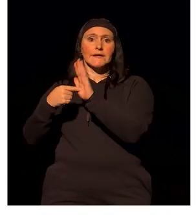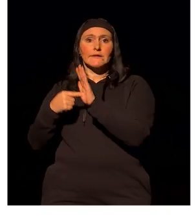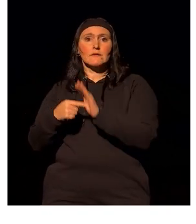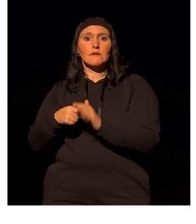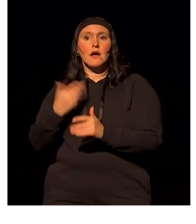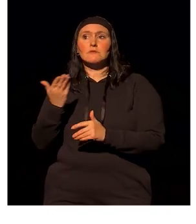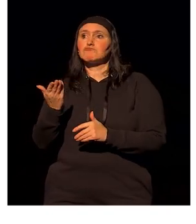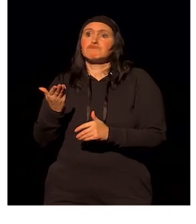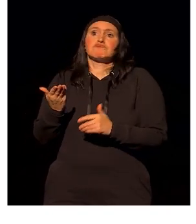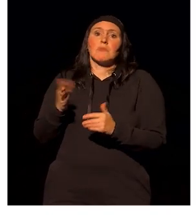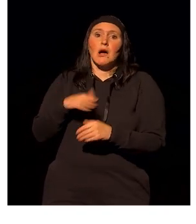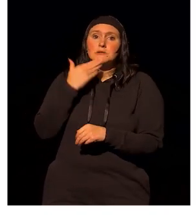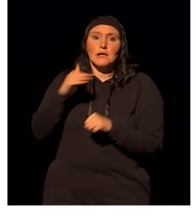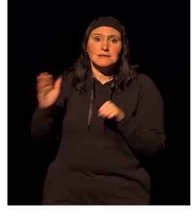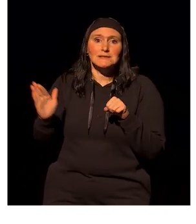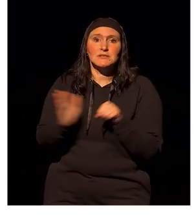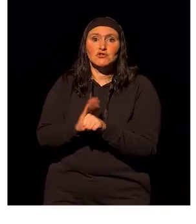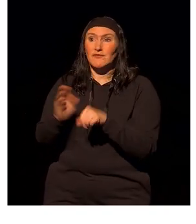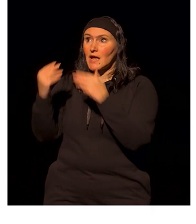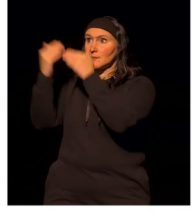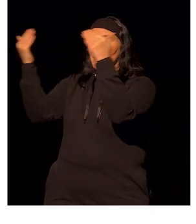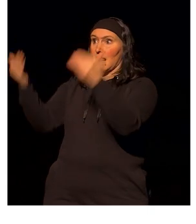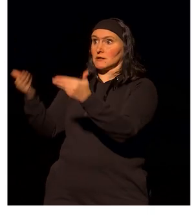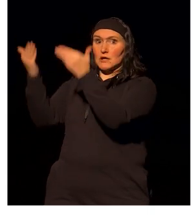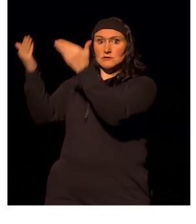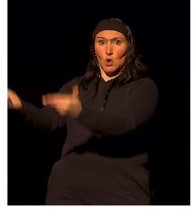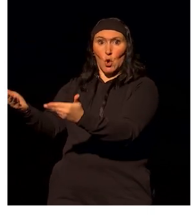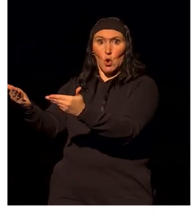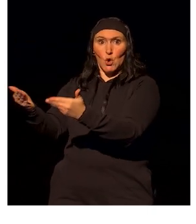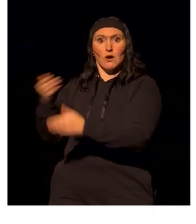antisemitische Bilder, wie die aussehen